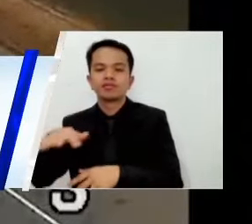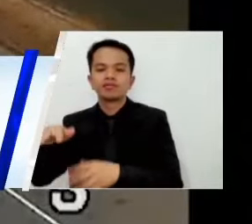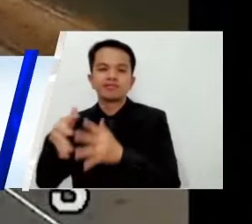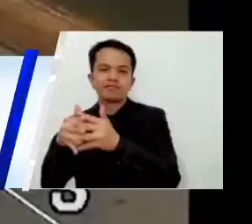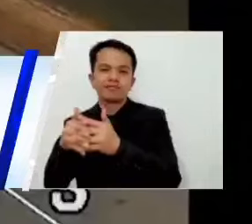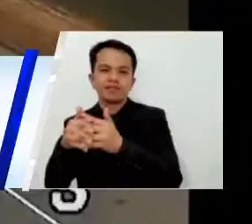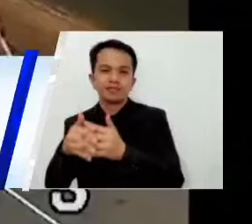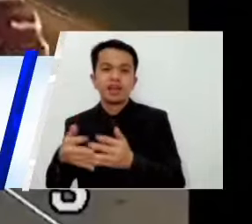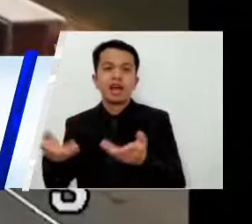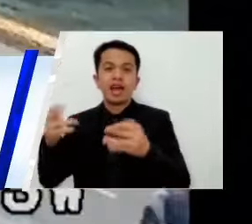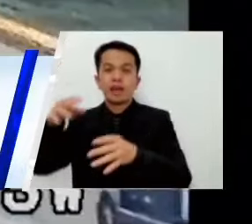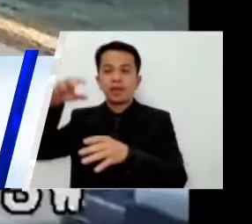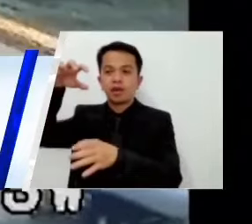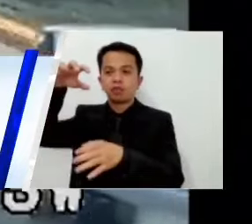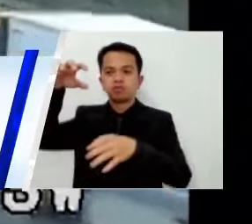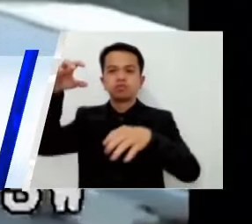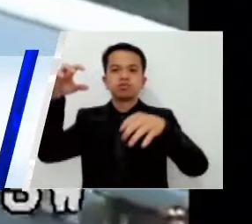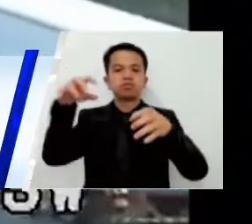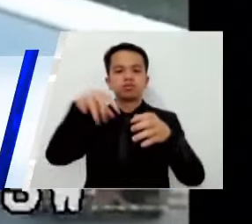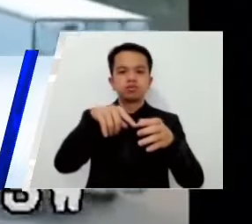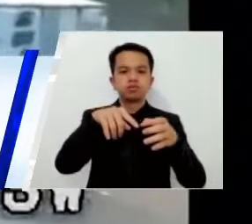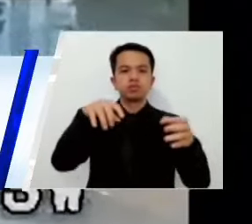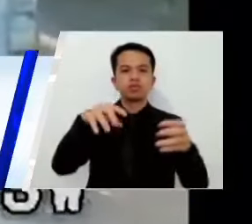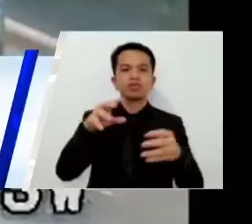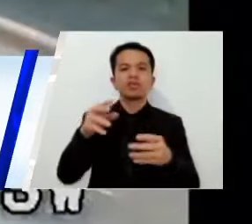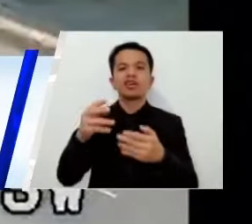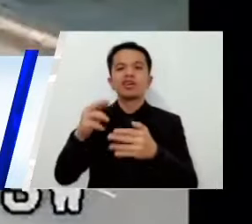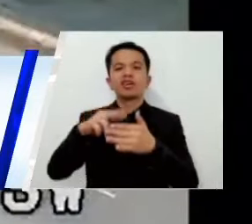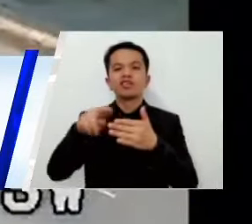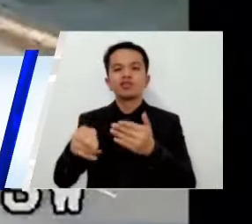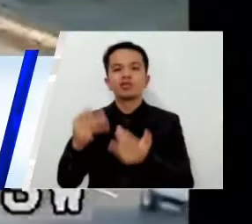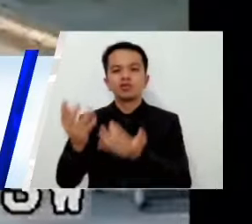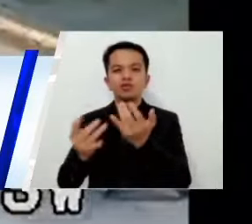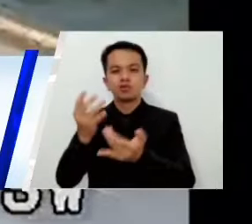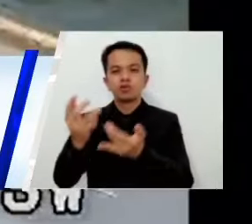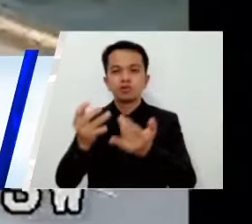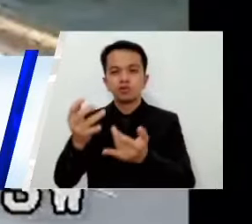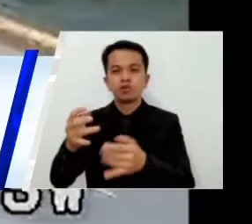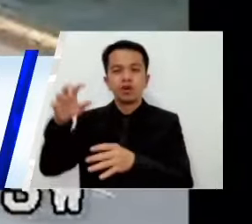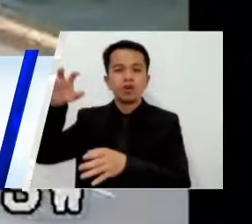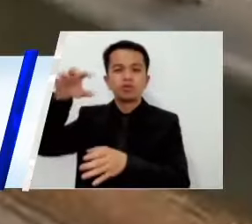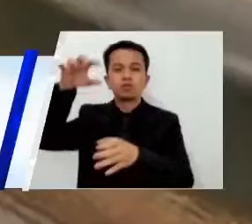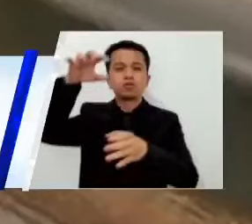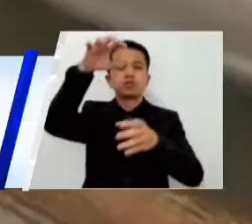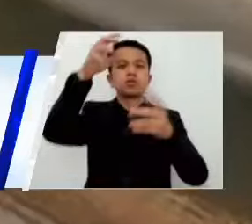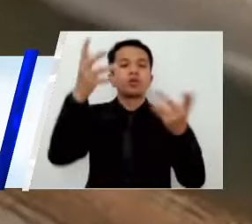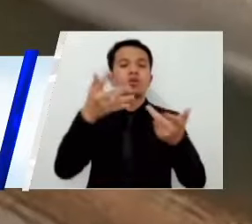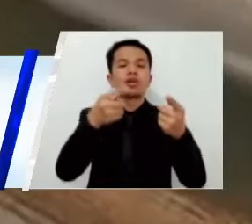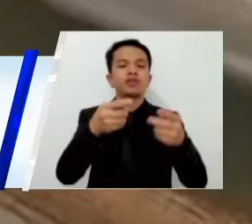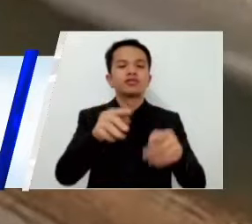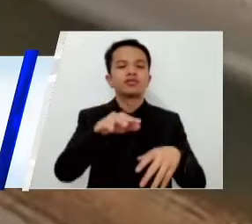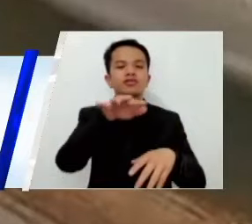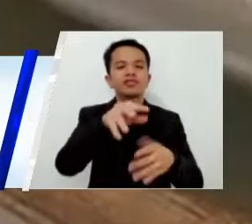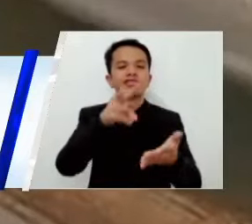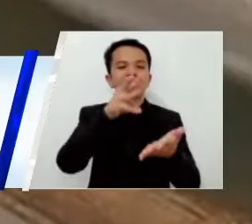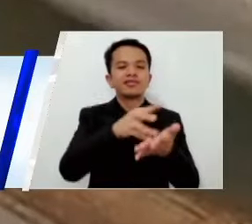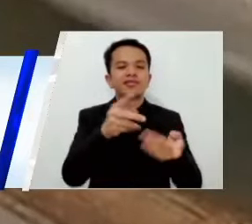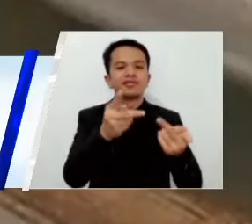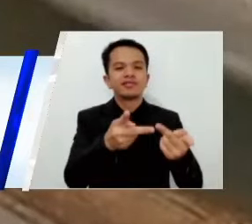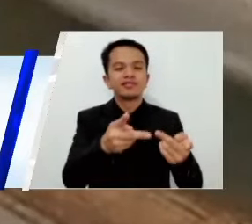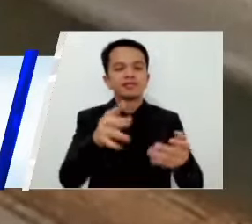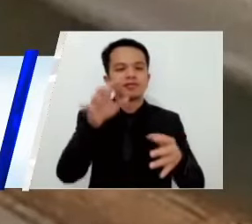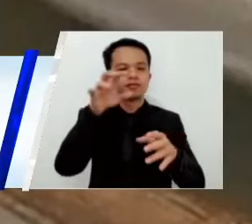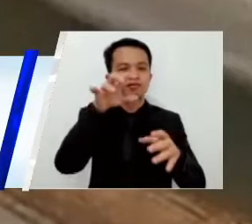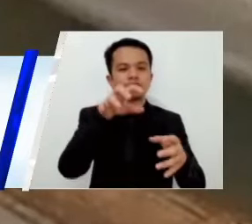sa balloon at nagkaroon pa ng sunog. Nilipad po ang balloon ilang kilometro mula sa crash site. Ayon sa pulisya, nagtatangka